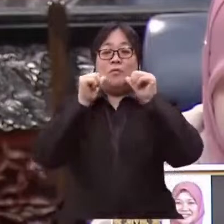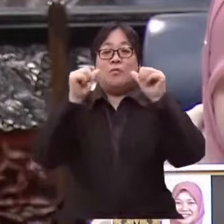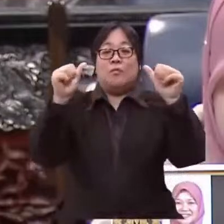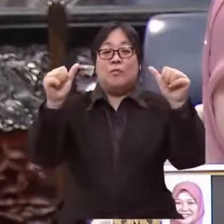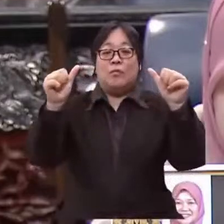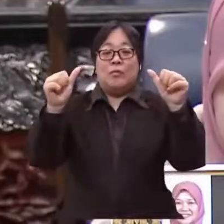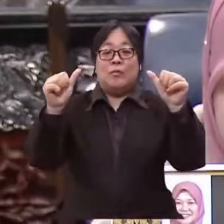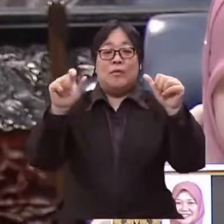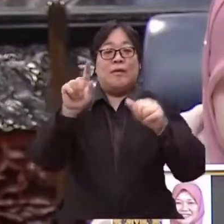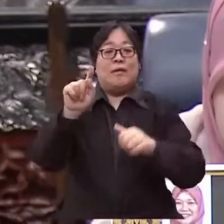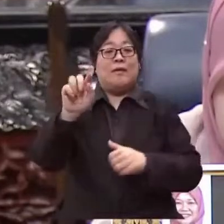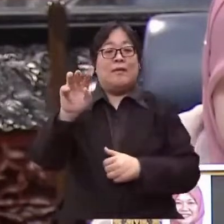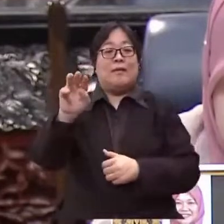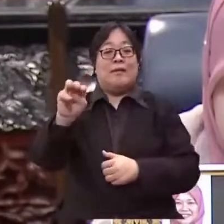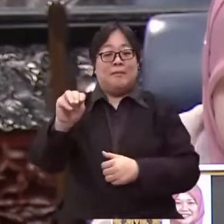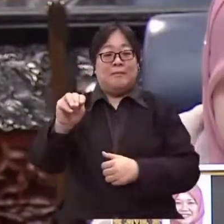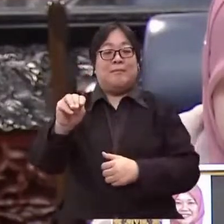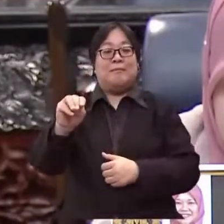pengurusan